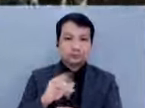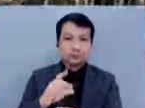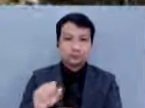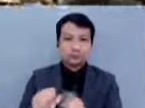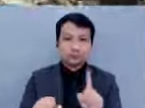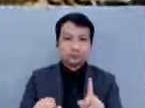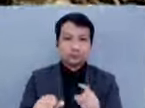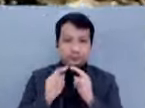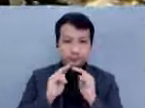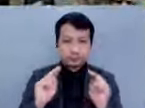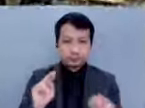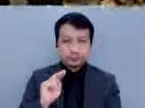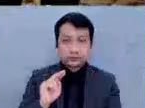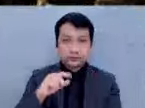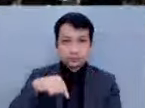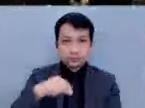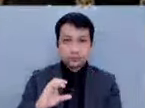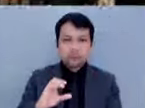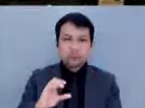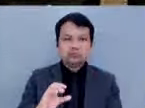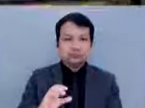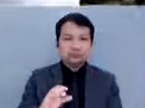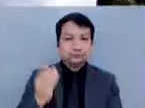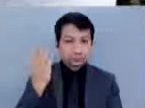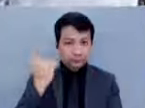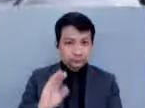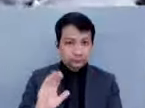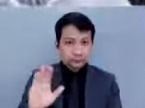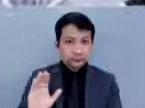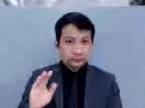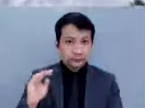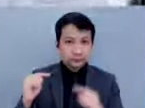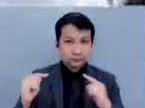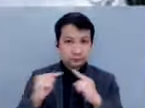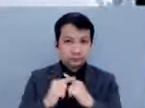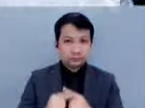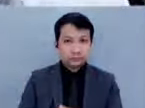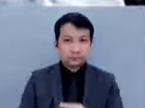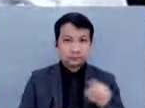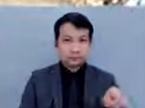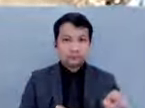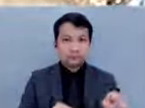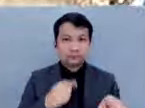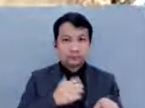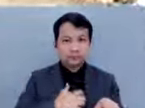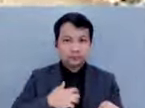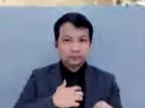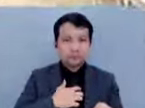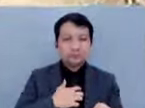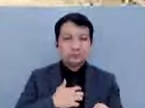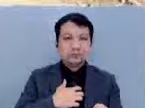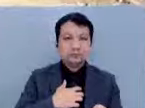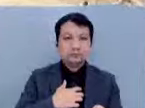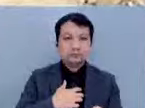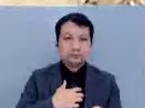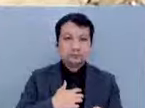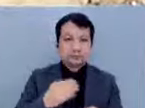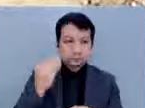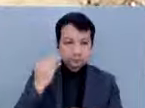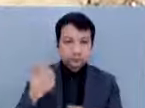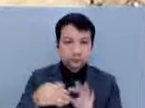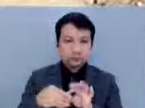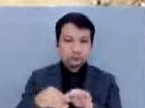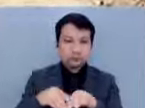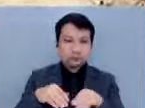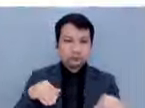City. Sa gitna niyan, nagkaintan pa ang nagsumbong at ang inirereklamo. Nakahamba lang kasi sa kalsada isang